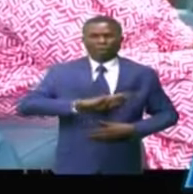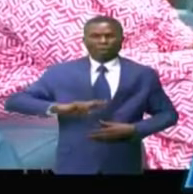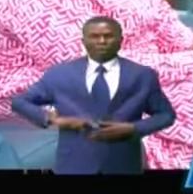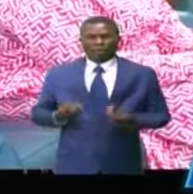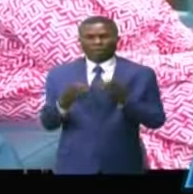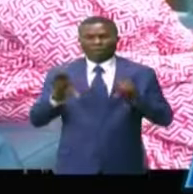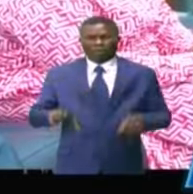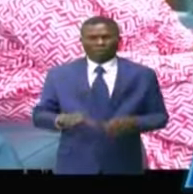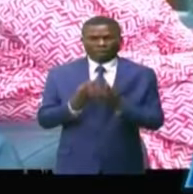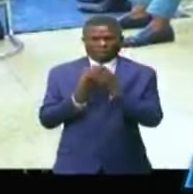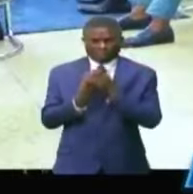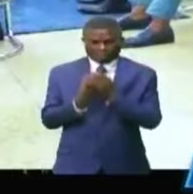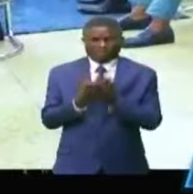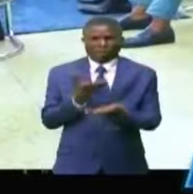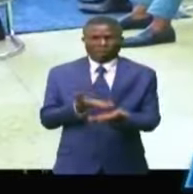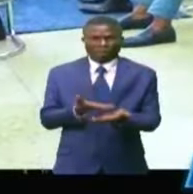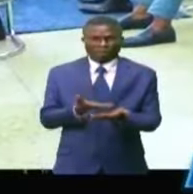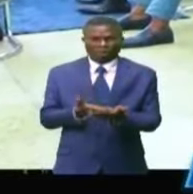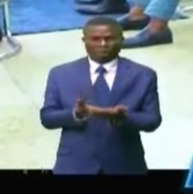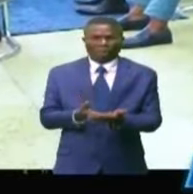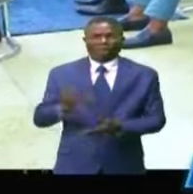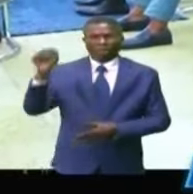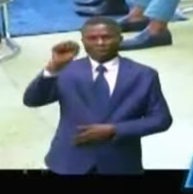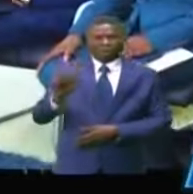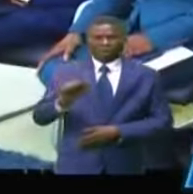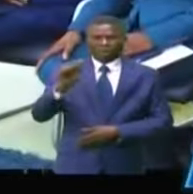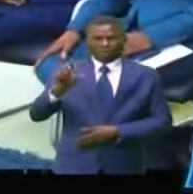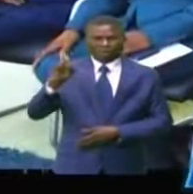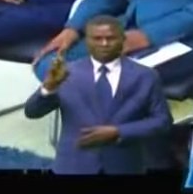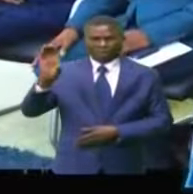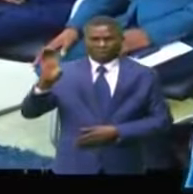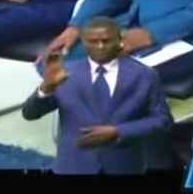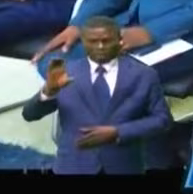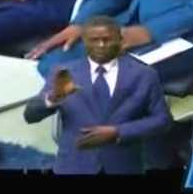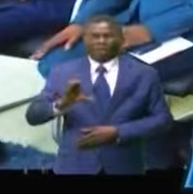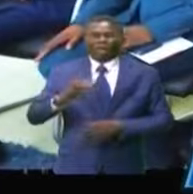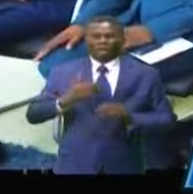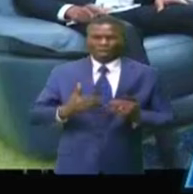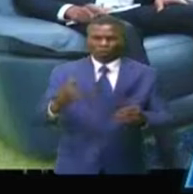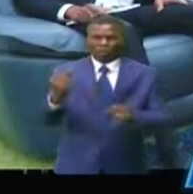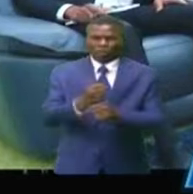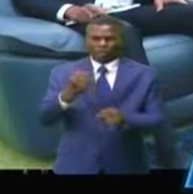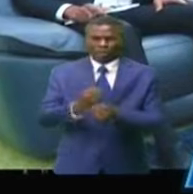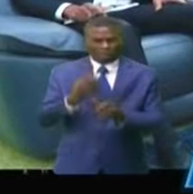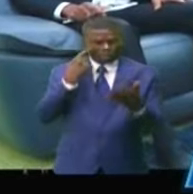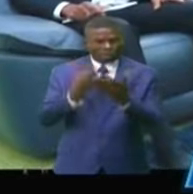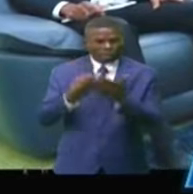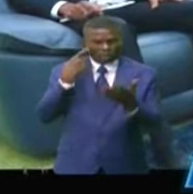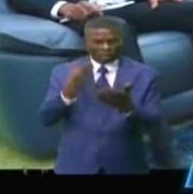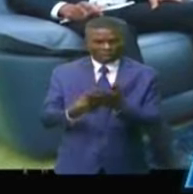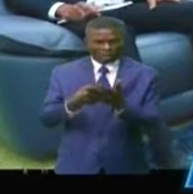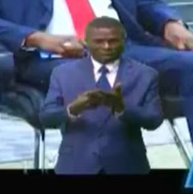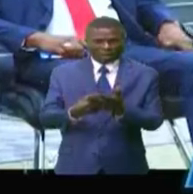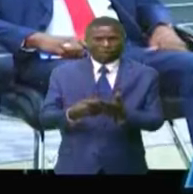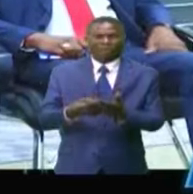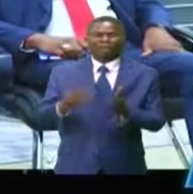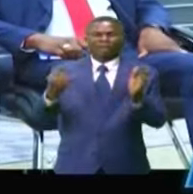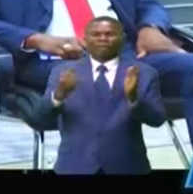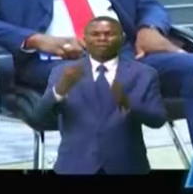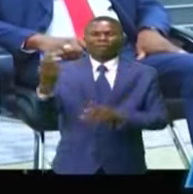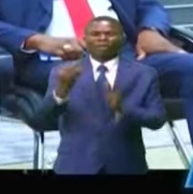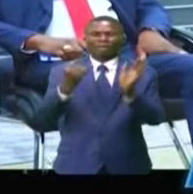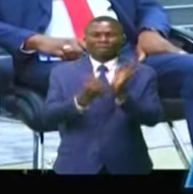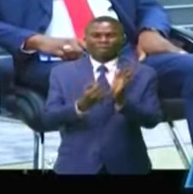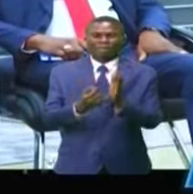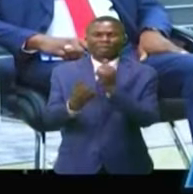c'est dans quelques semaines. Et la SADC a, suivant ses fonctions d'observation des élections dans ses pays membres, dépêché une